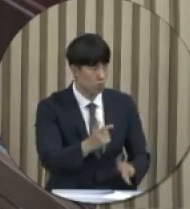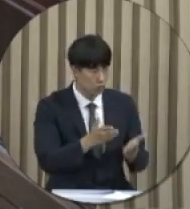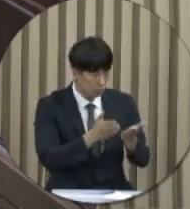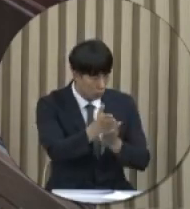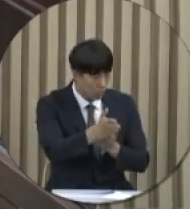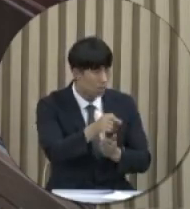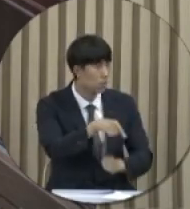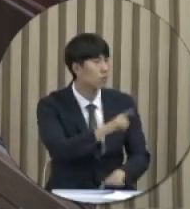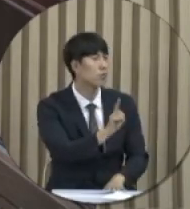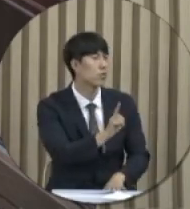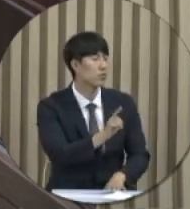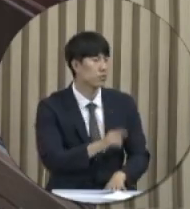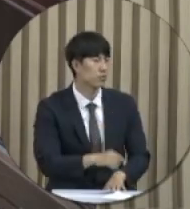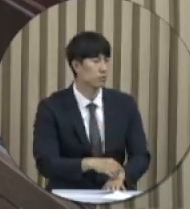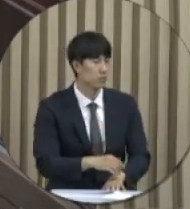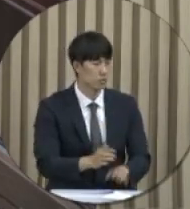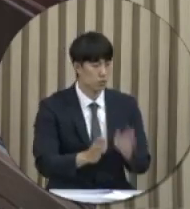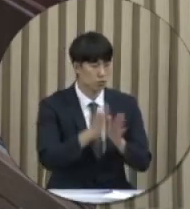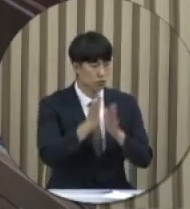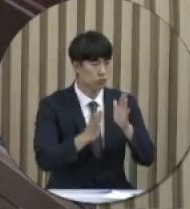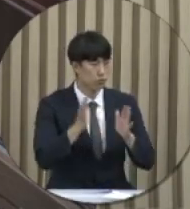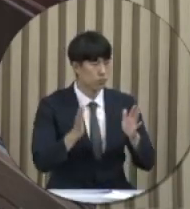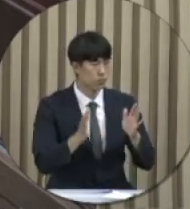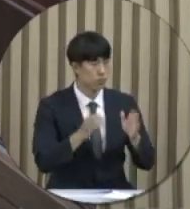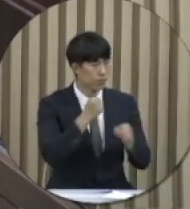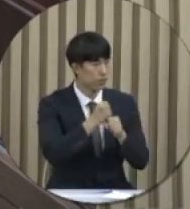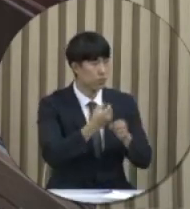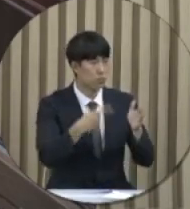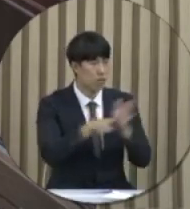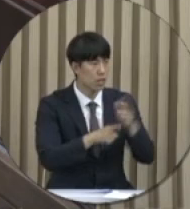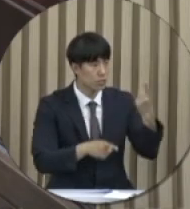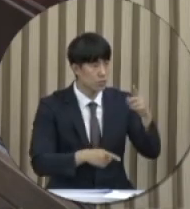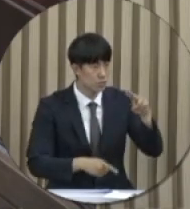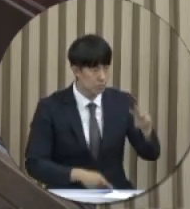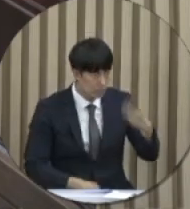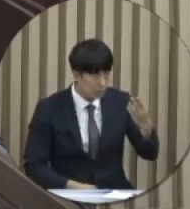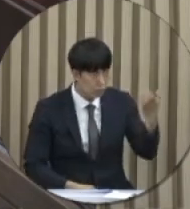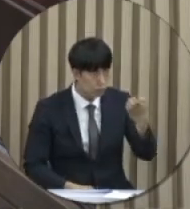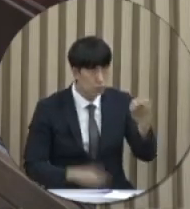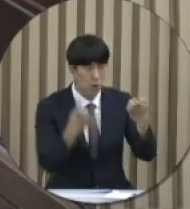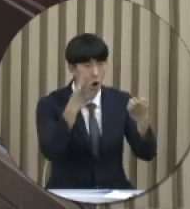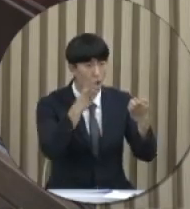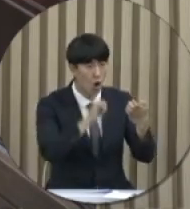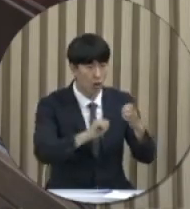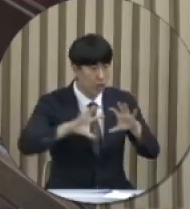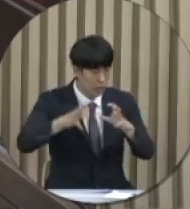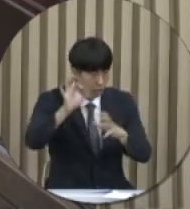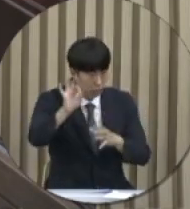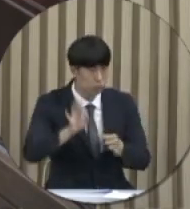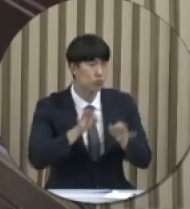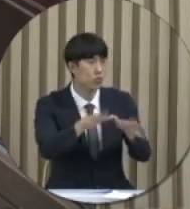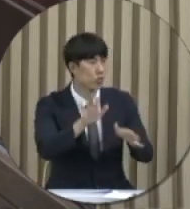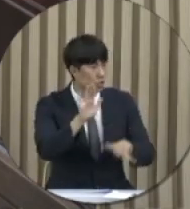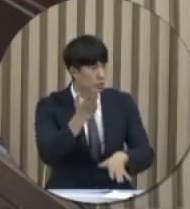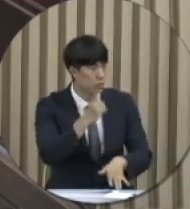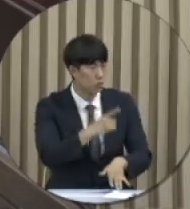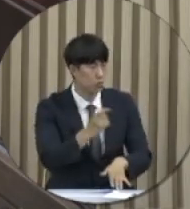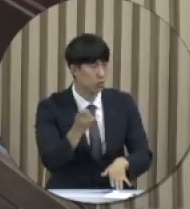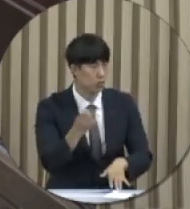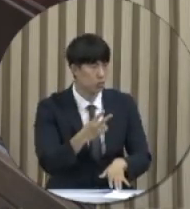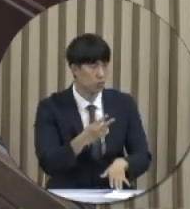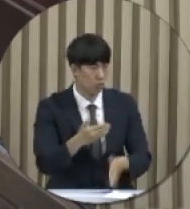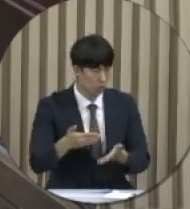산림자원과에서는 이그숲 조림을 위해서 1,390억 원의 국비가 예산이 책정되어 있고 요청이